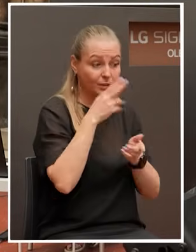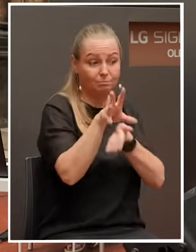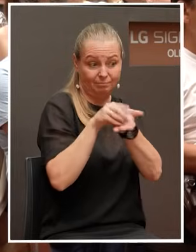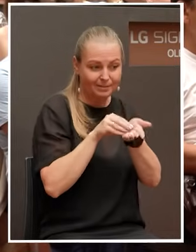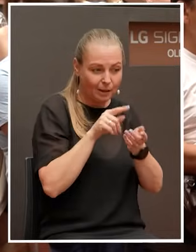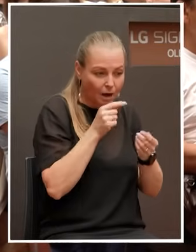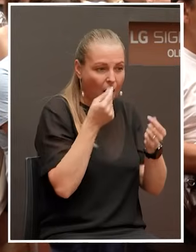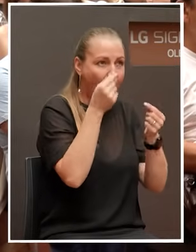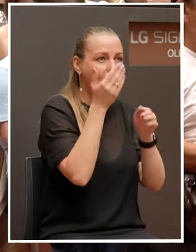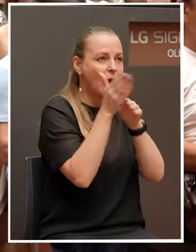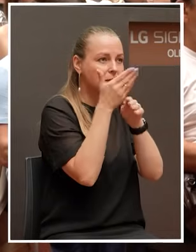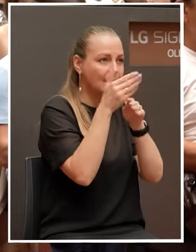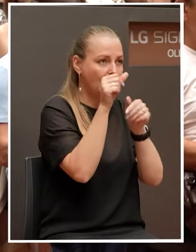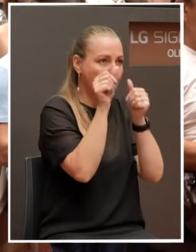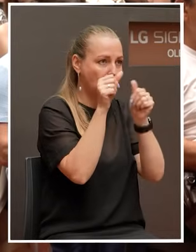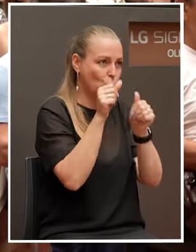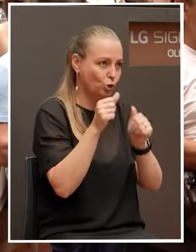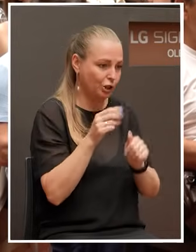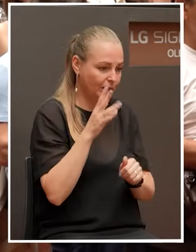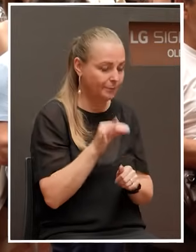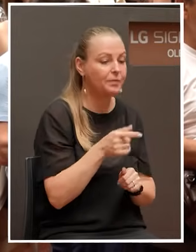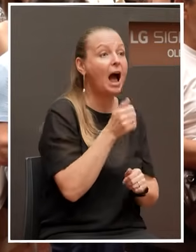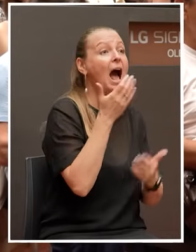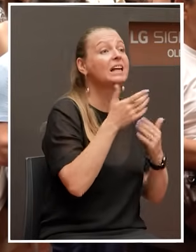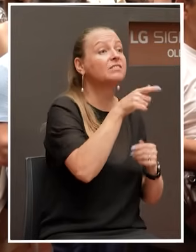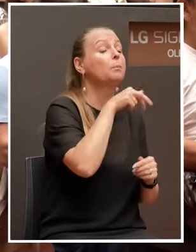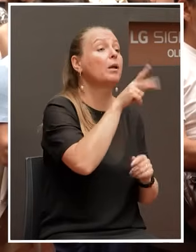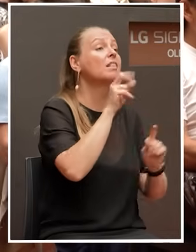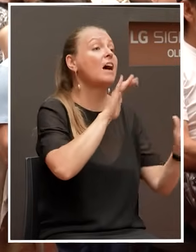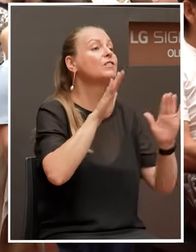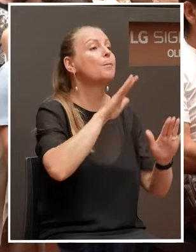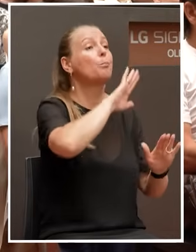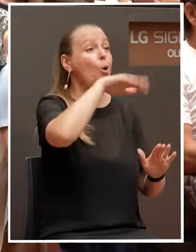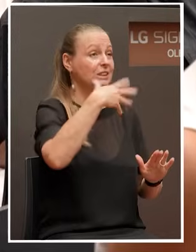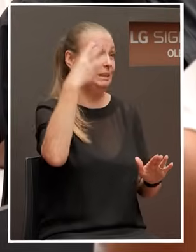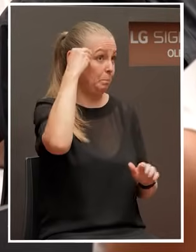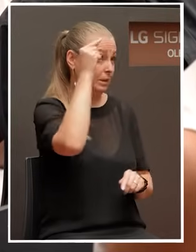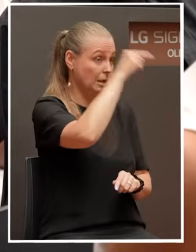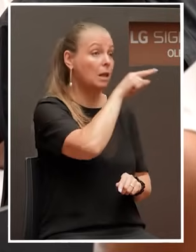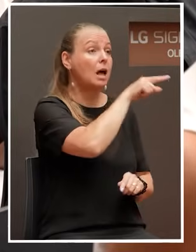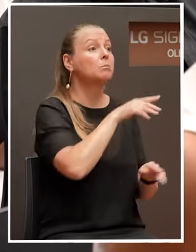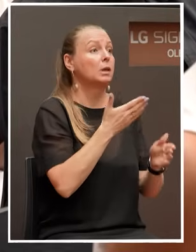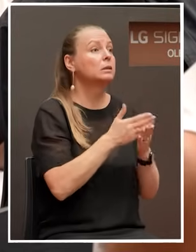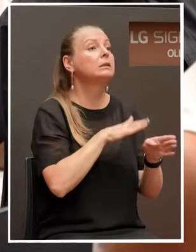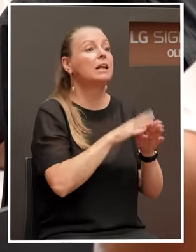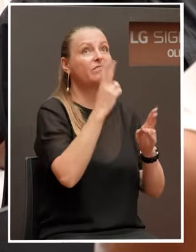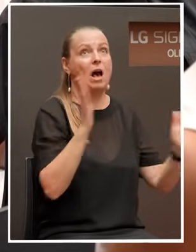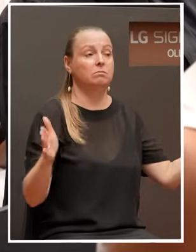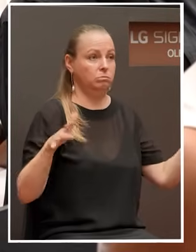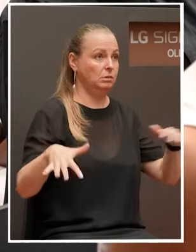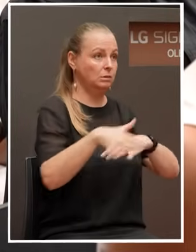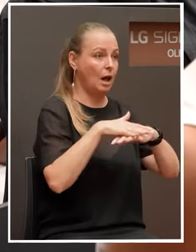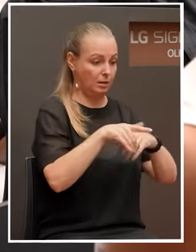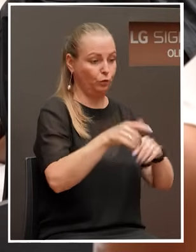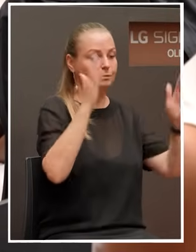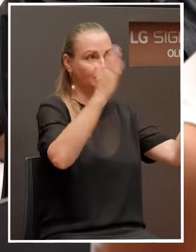написаны раздельными мазочками. А если вы пойдете на выставку после импрессионизма, то там у нас целых два зала завешаны вот эти, вот